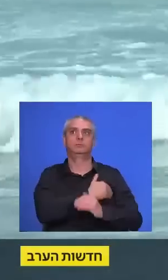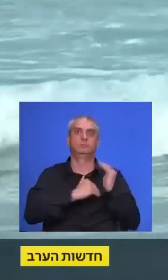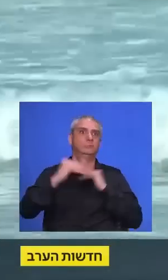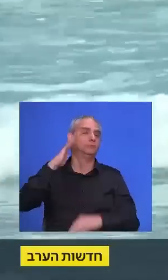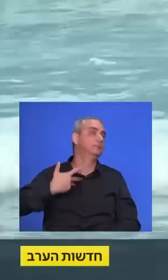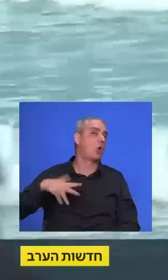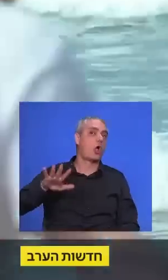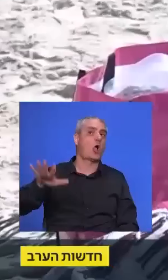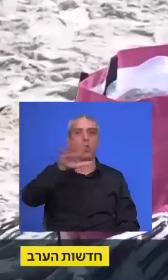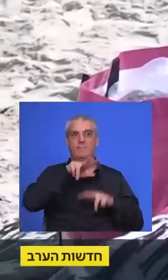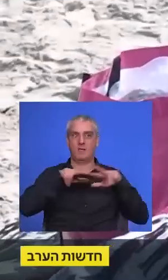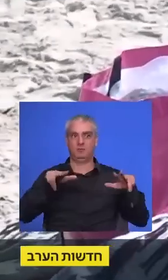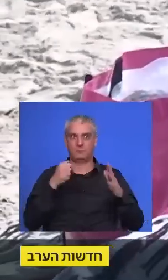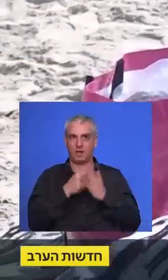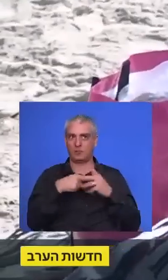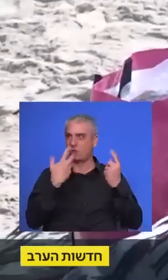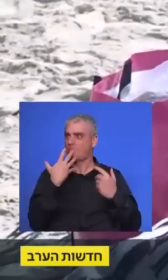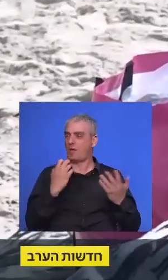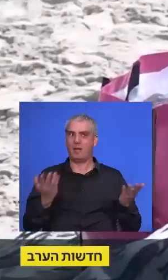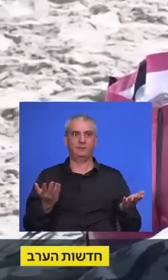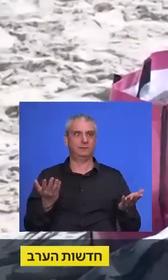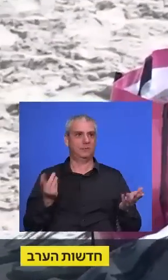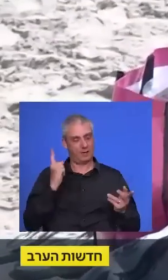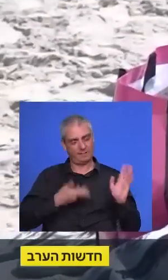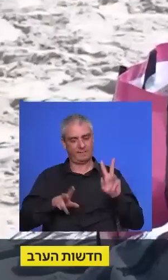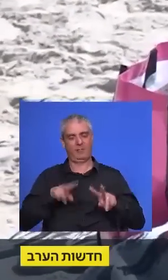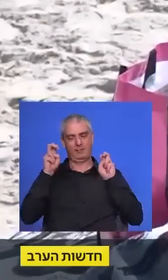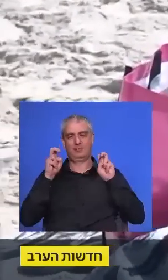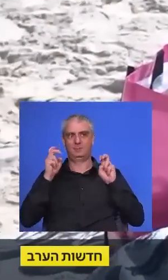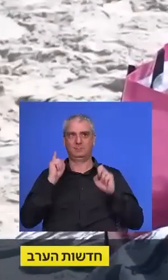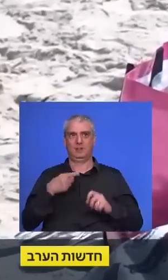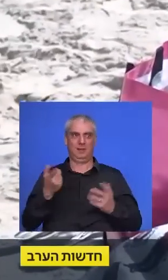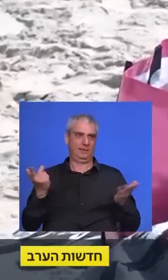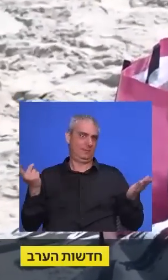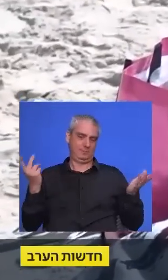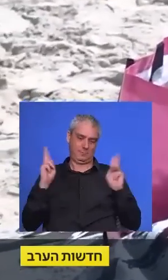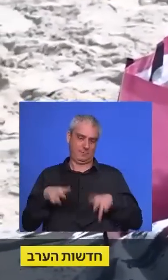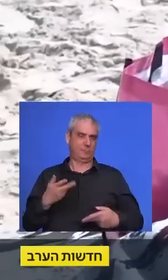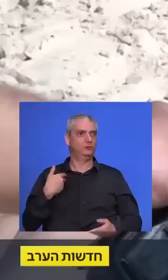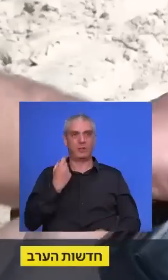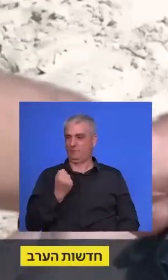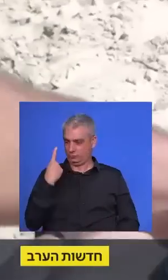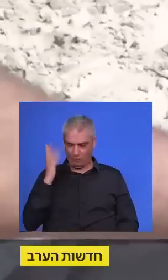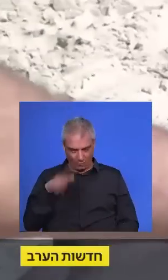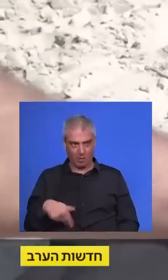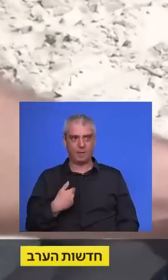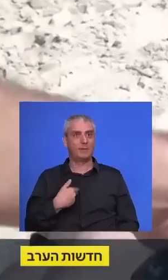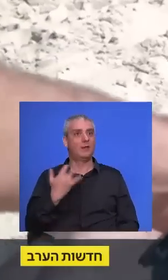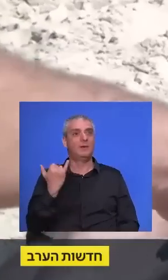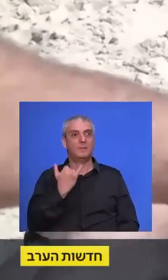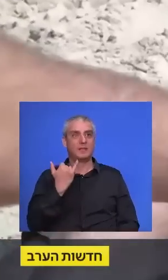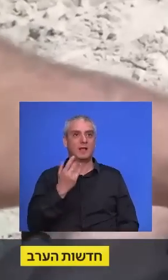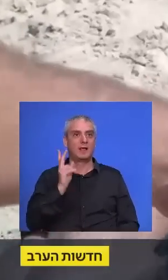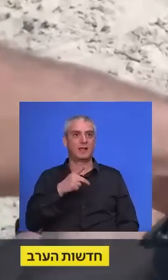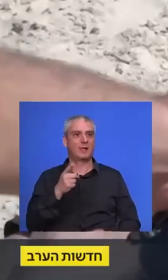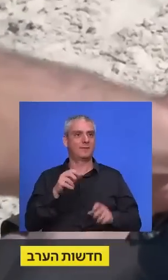אזורי הארץ. עד שיש יום כזה חם, חייבים לצאת לנצל אותו. חד משמעית, היינו גם שבוע שעבר. ולרוב זה גם דופק